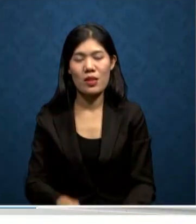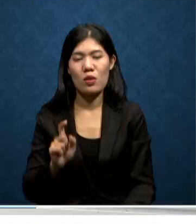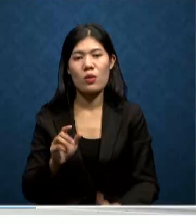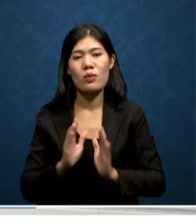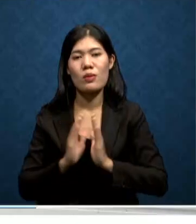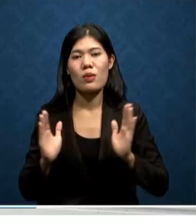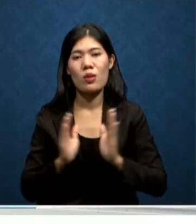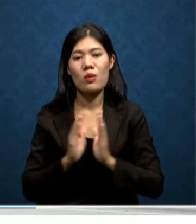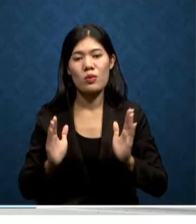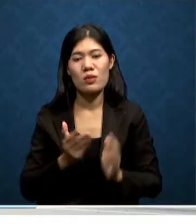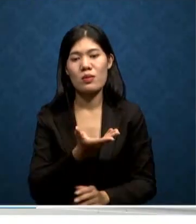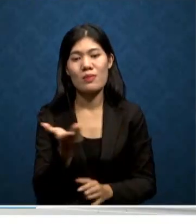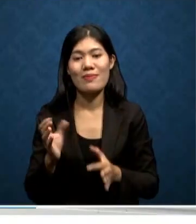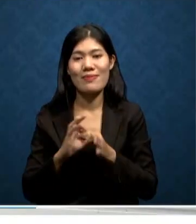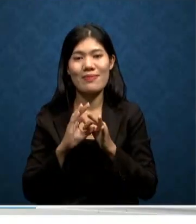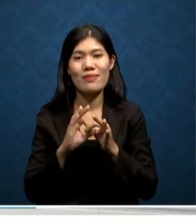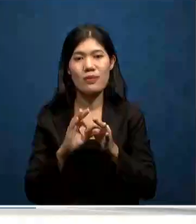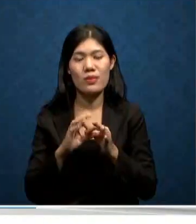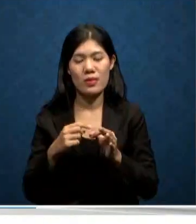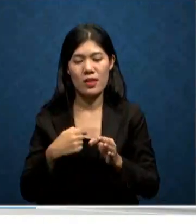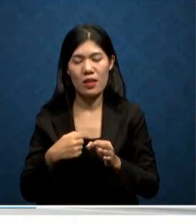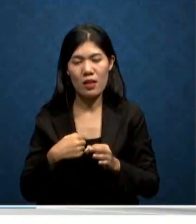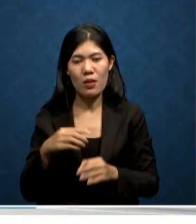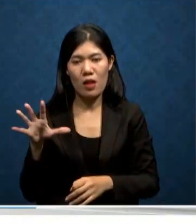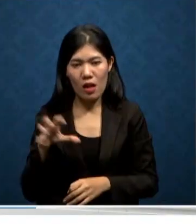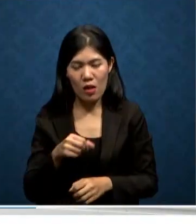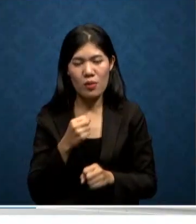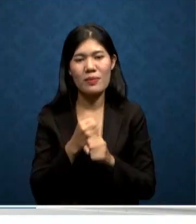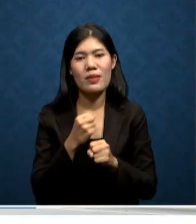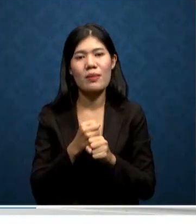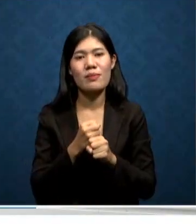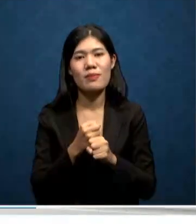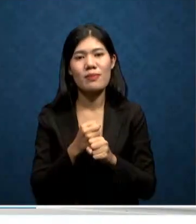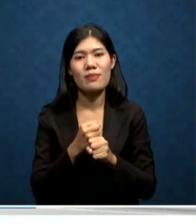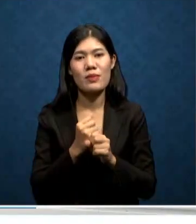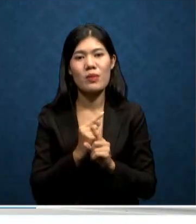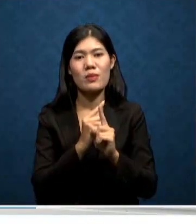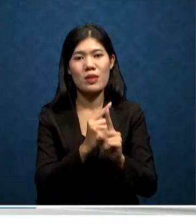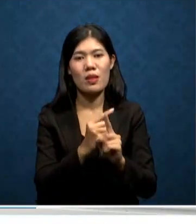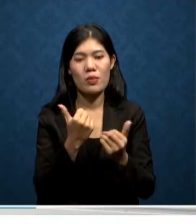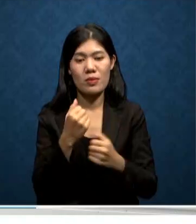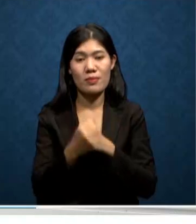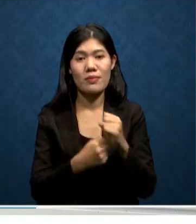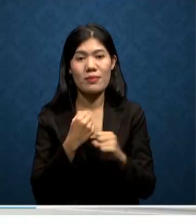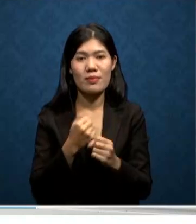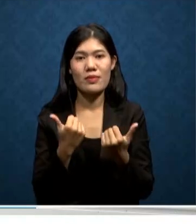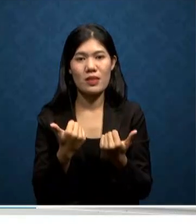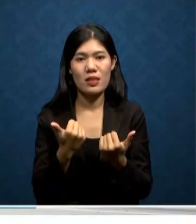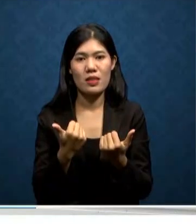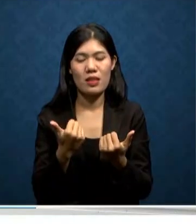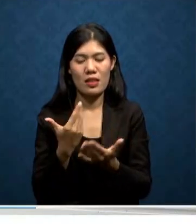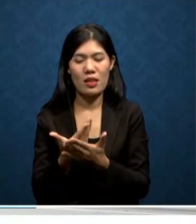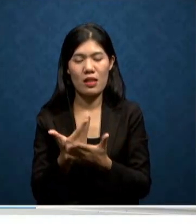ในความห่วงใยของท่านแล้วก็เราก็ได้น้อมนำไปปฏิบัตินะครับแล้วก็ปีนี้ก็เริ่มมีการเ่อส่ง